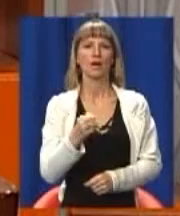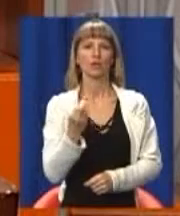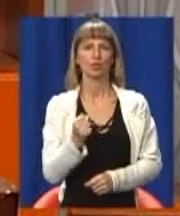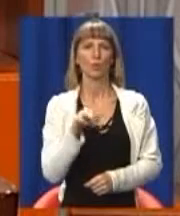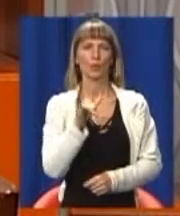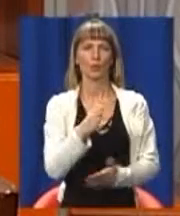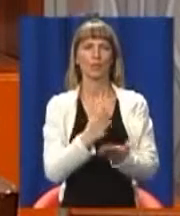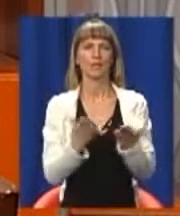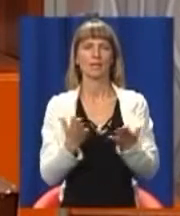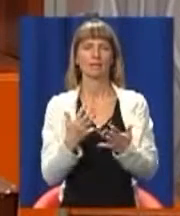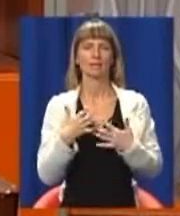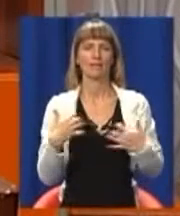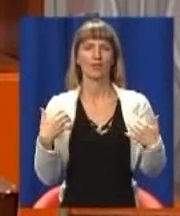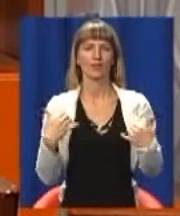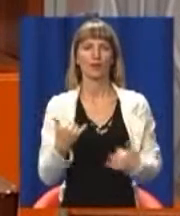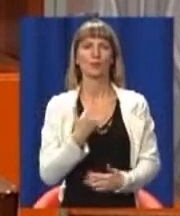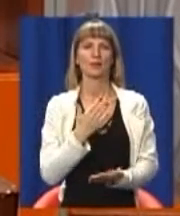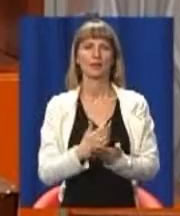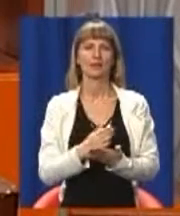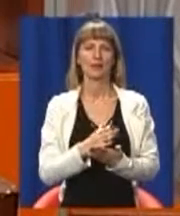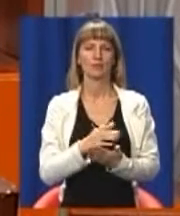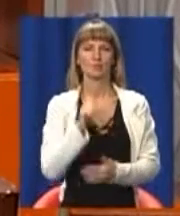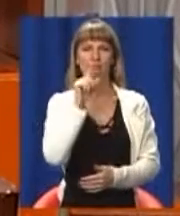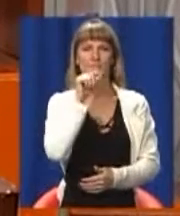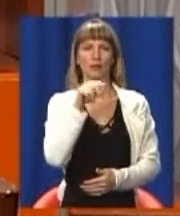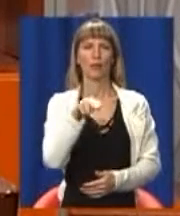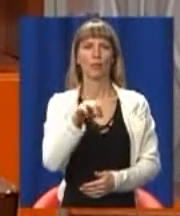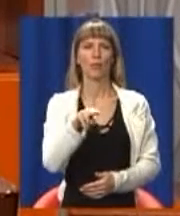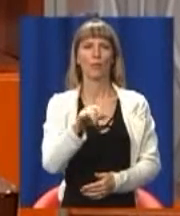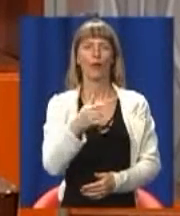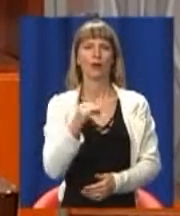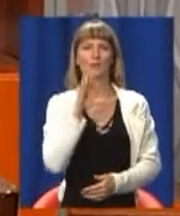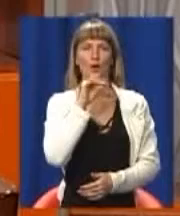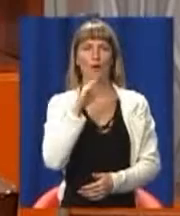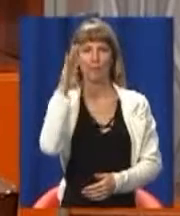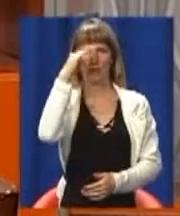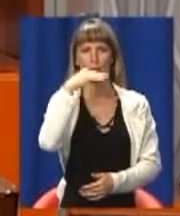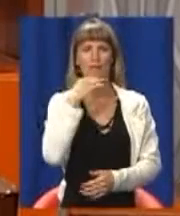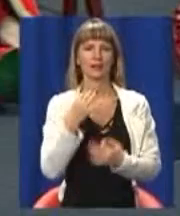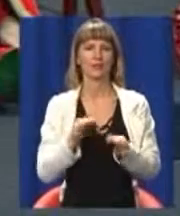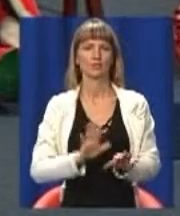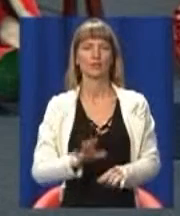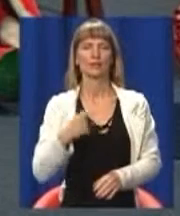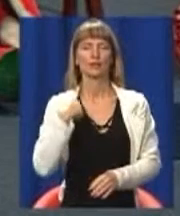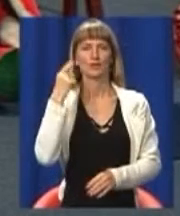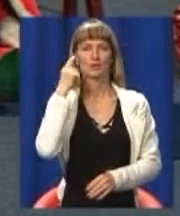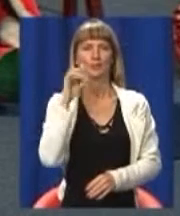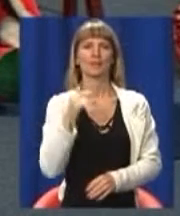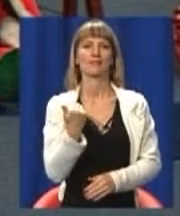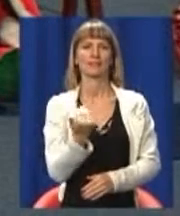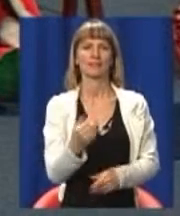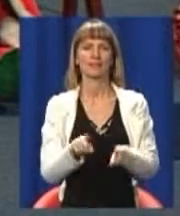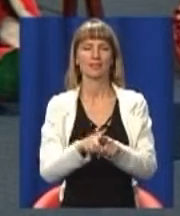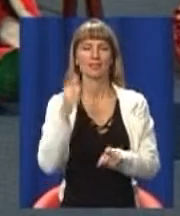тебе є дома якась тварина? Ну, у мене є попугай, собаку папа не розрішає. Ну так, я гадаю, що... Та і ви